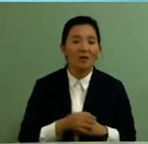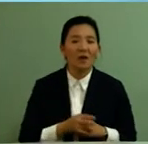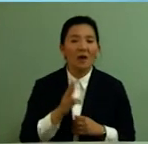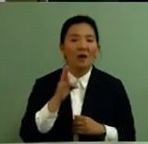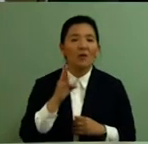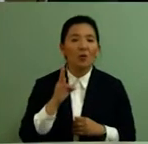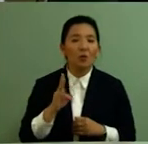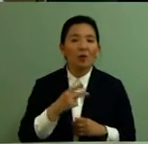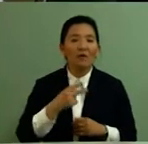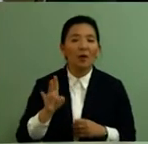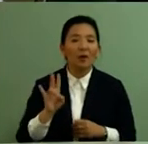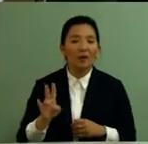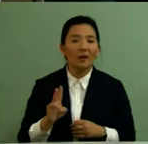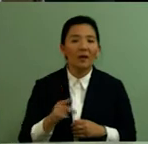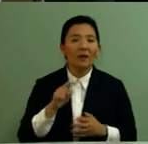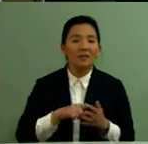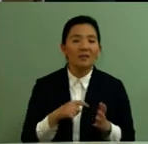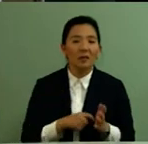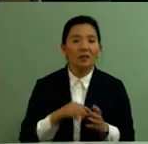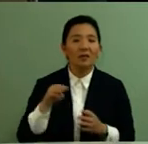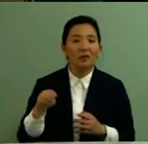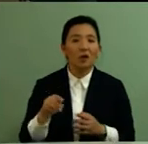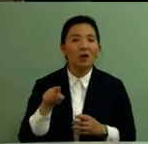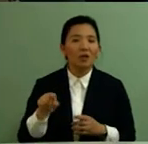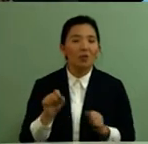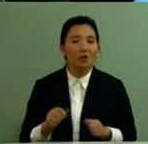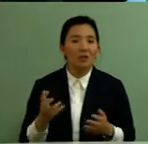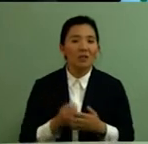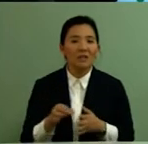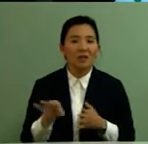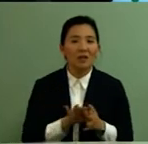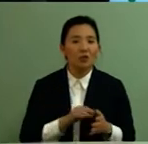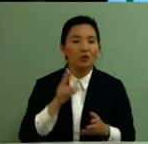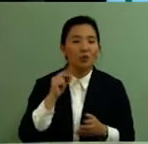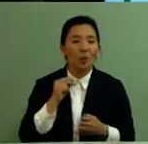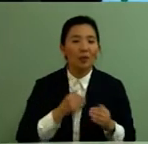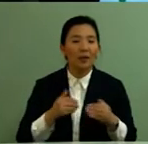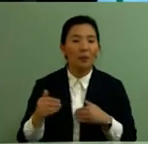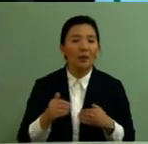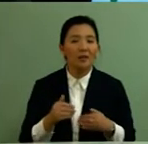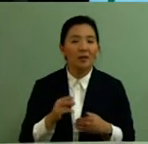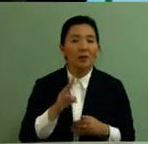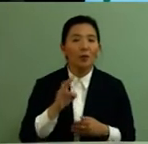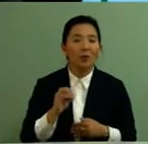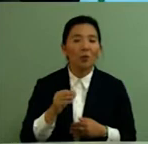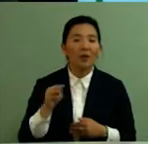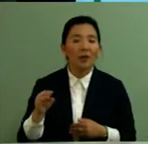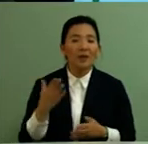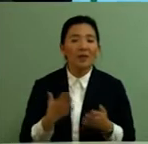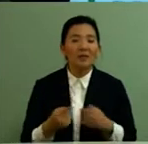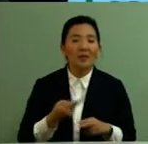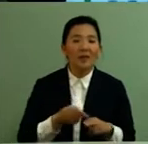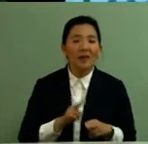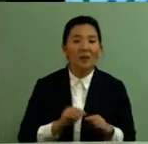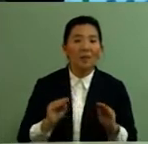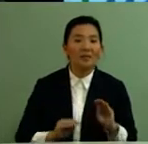Ню равно n разделить на t. Но отсюда ж можно найти сразу число колебаний. Ню t. Ребят, если мы